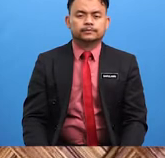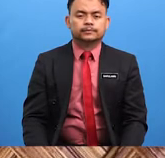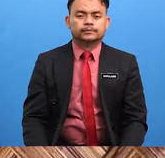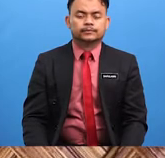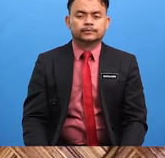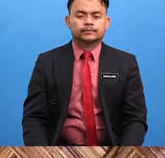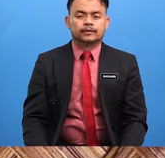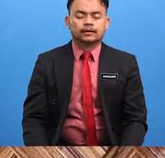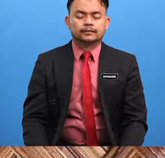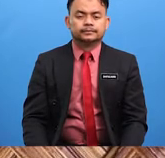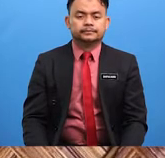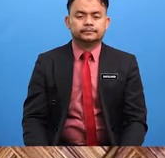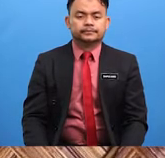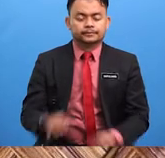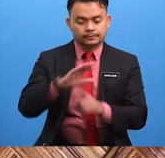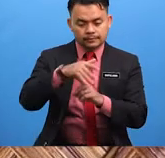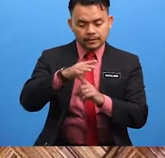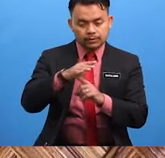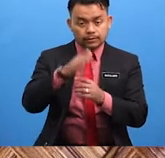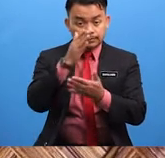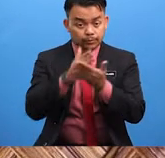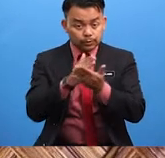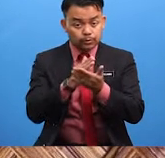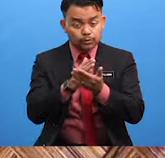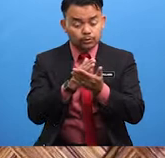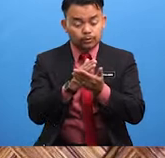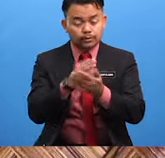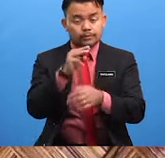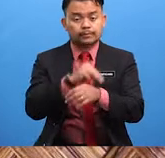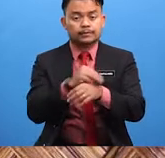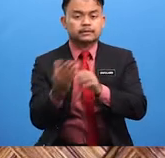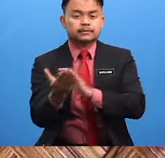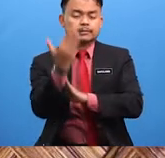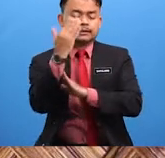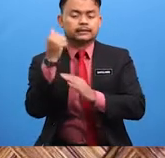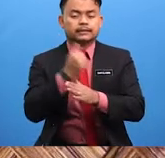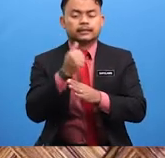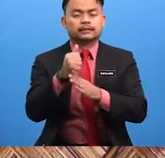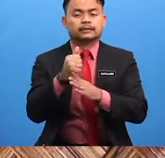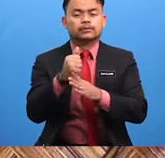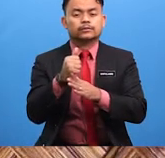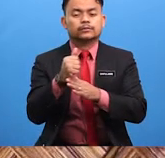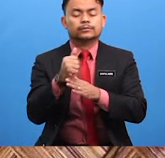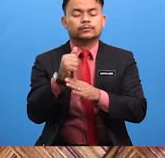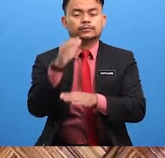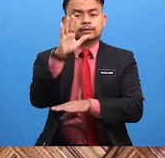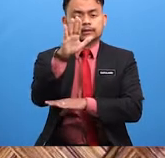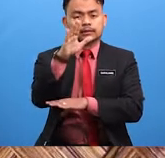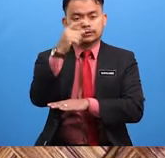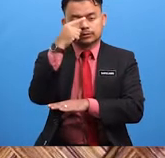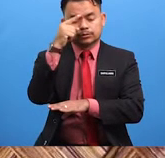Daun perlu dikerat pada waktu pagi atau petang untuk mengelakkan daun mengkuang akan layu.